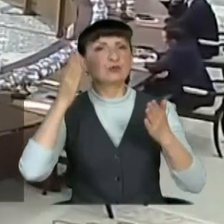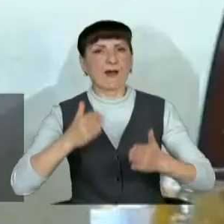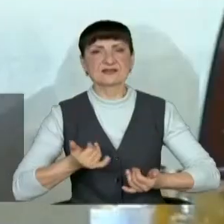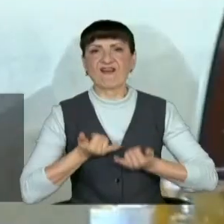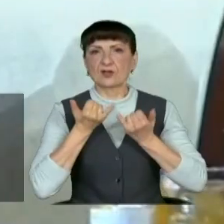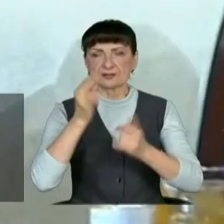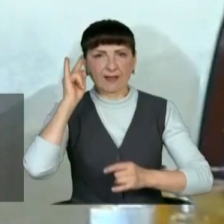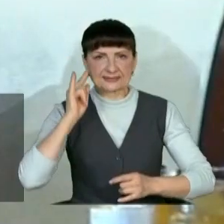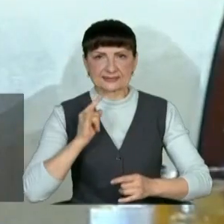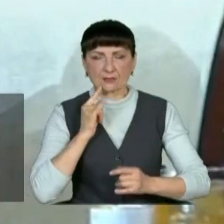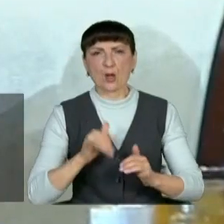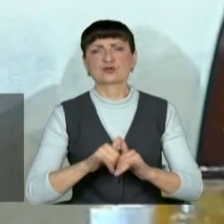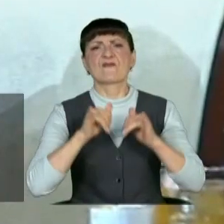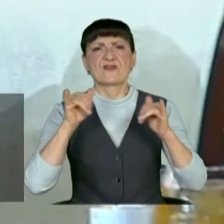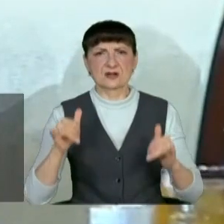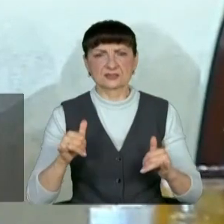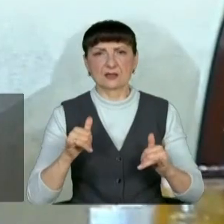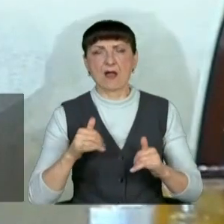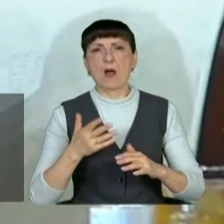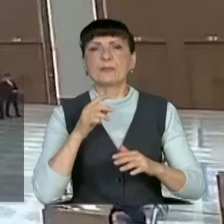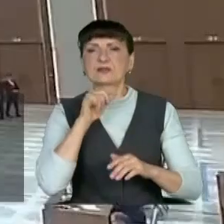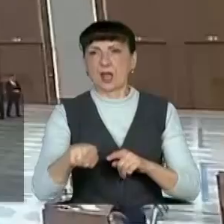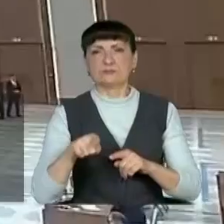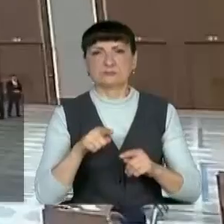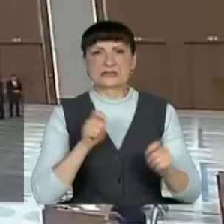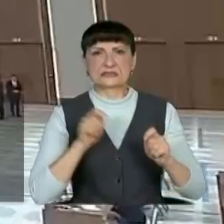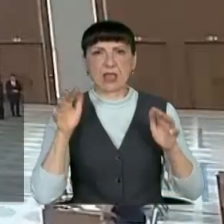авторитет Казахстана выросли благодаря прошедшему саммиту.